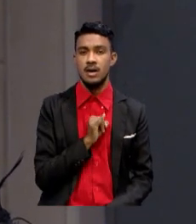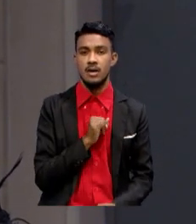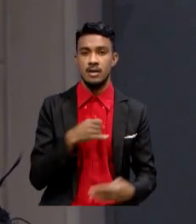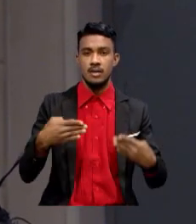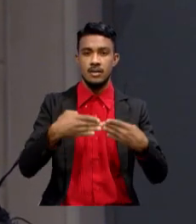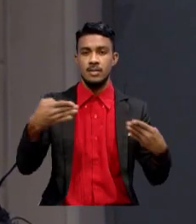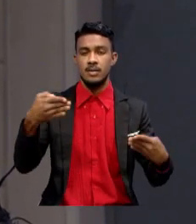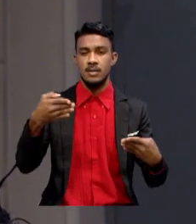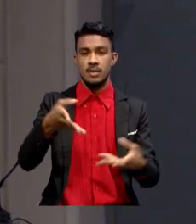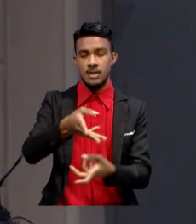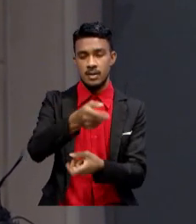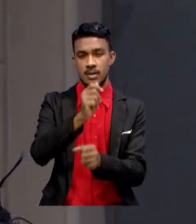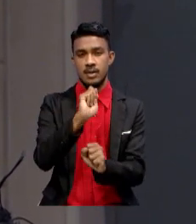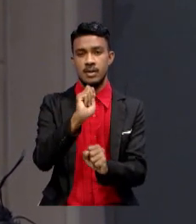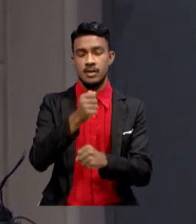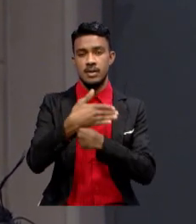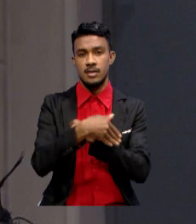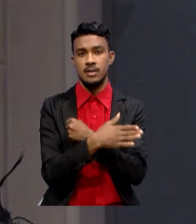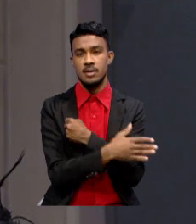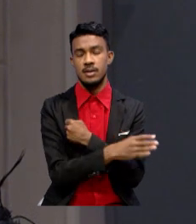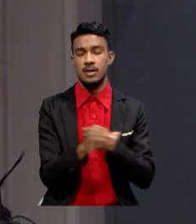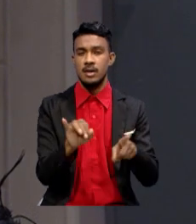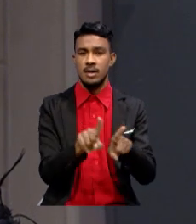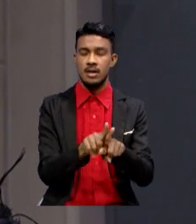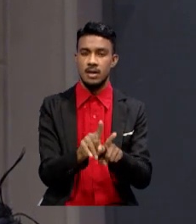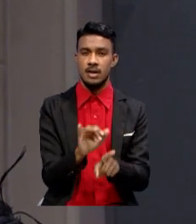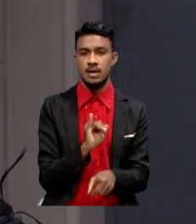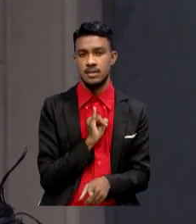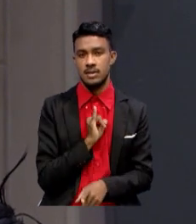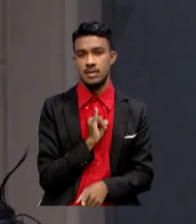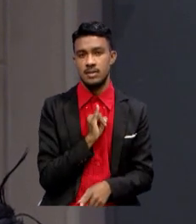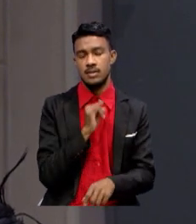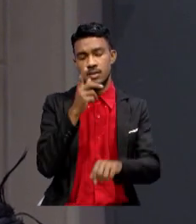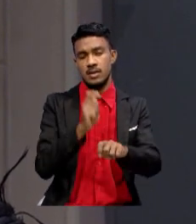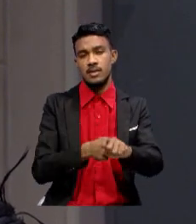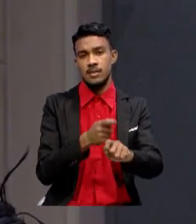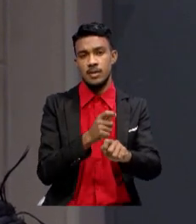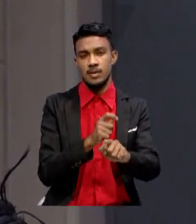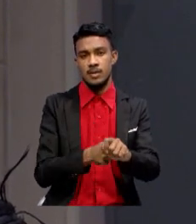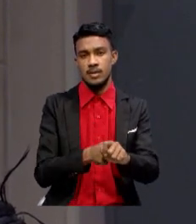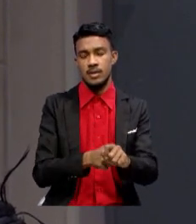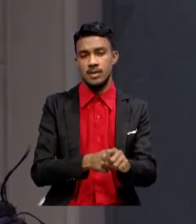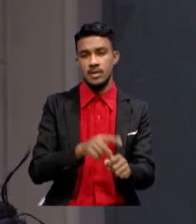ikan. Aku sih, aku dari aras tuh. Dari aras tuh nih timunnya aku oleh be